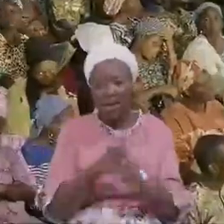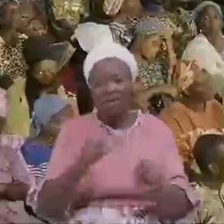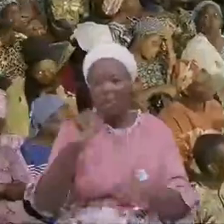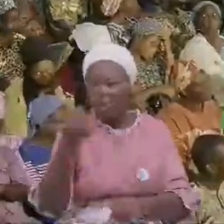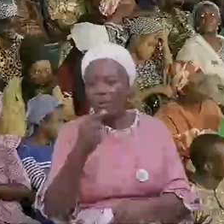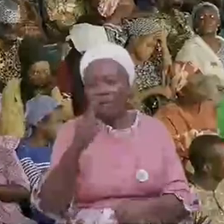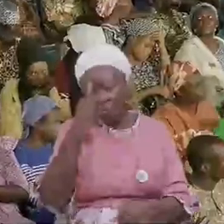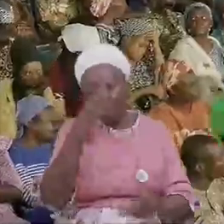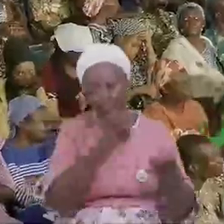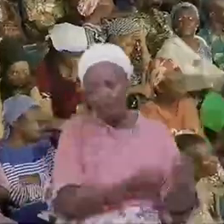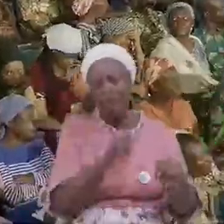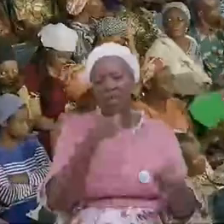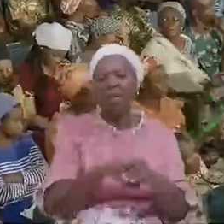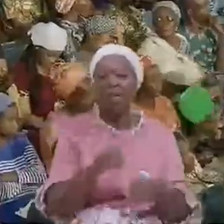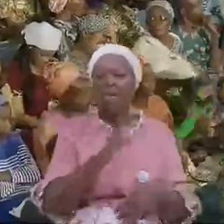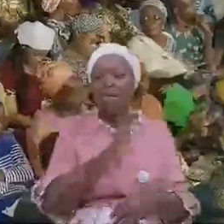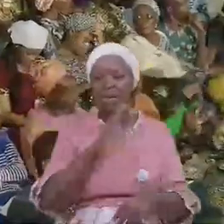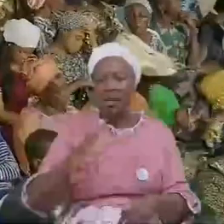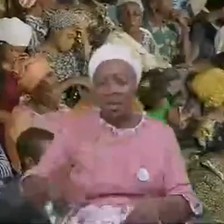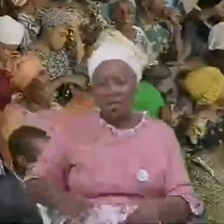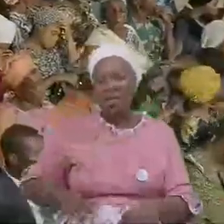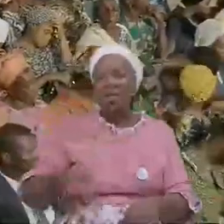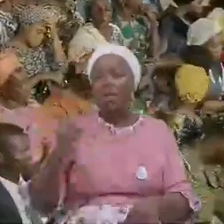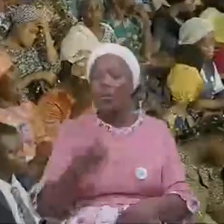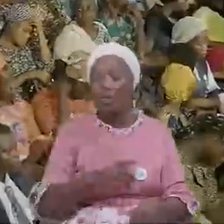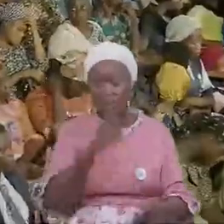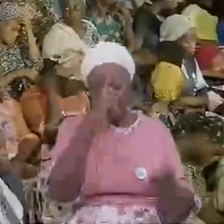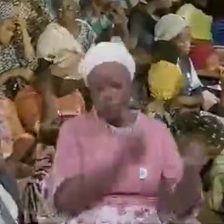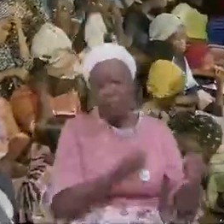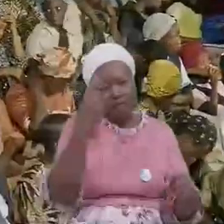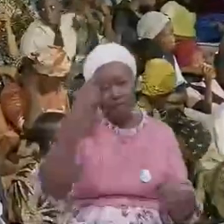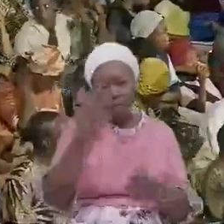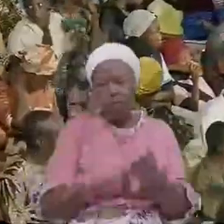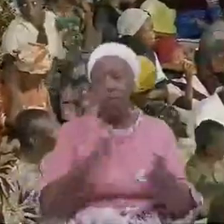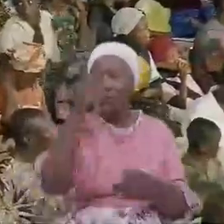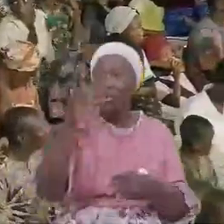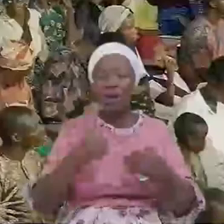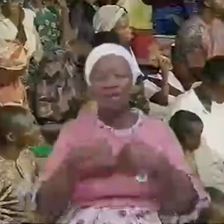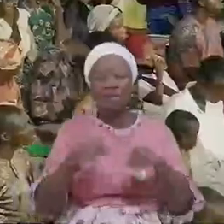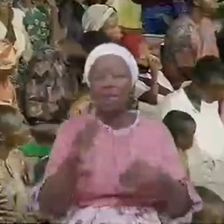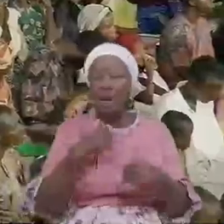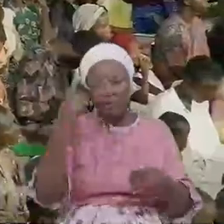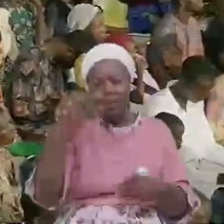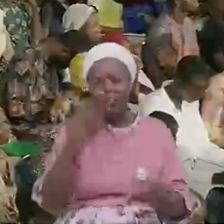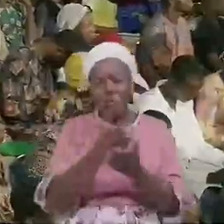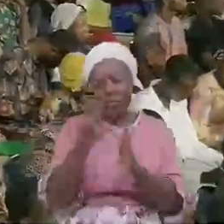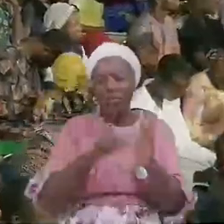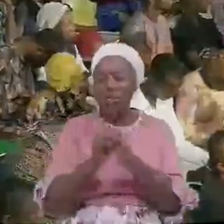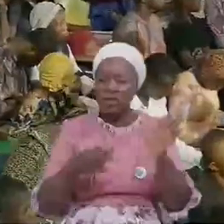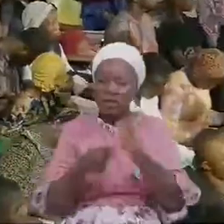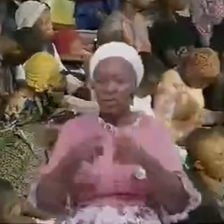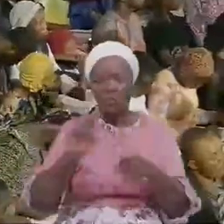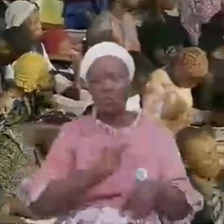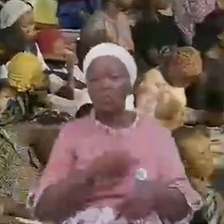Christ, seule la foi pour ce que Dieu a fait et pour la bonté qu'il a manifestée envers nous.